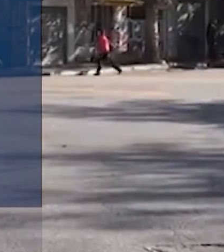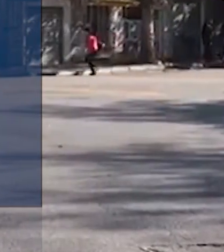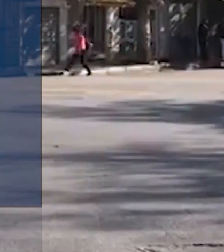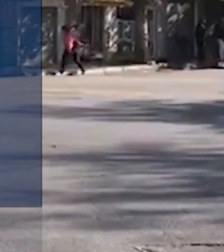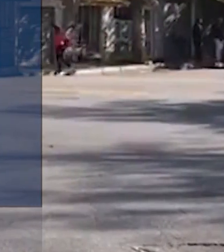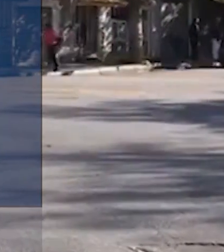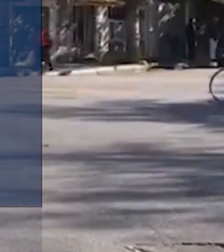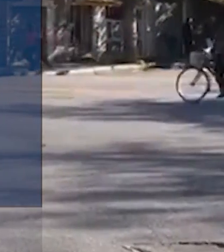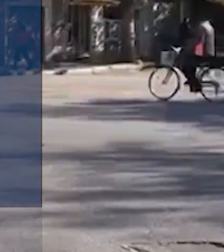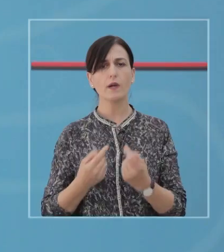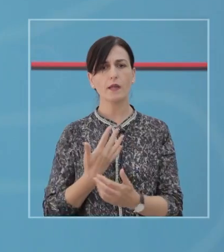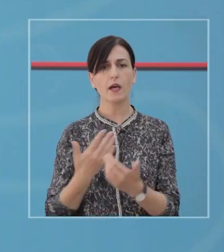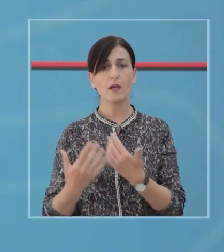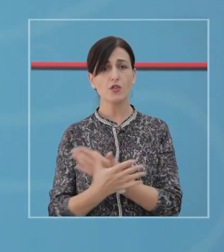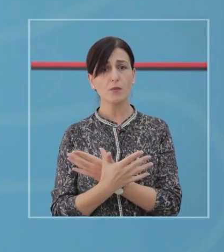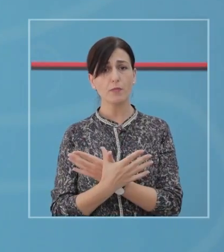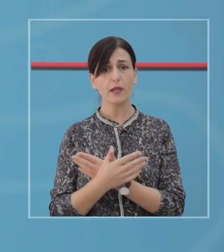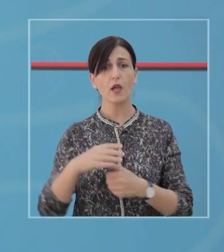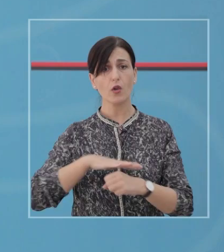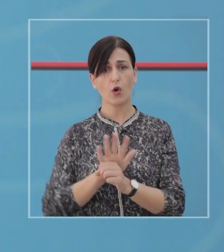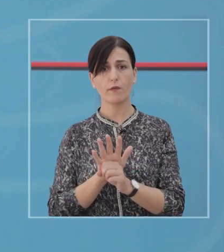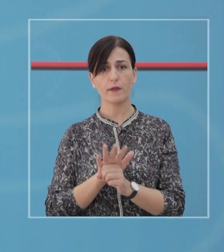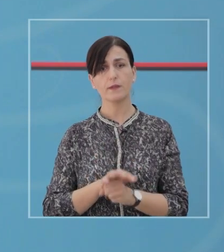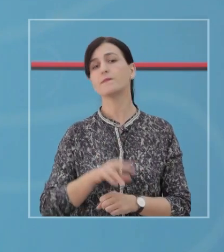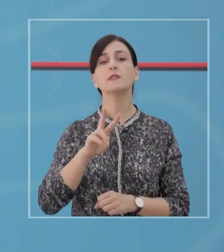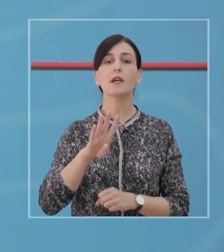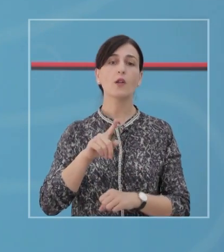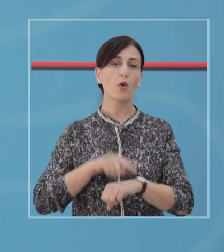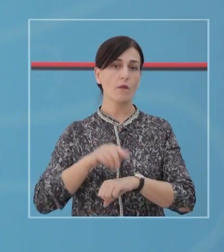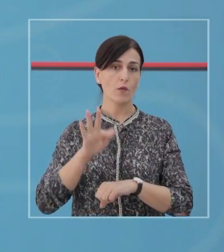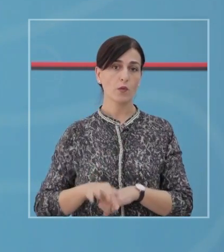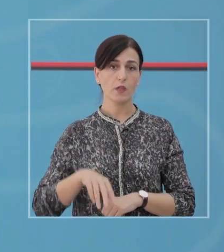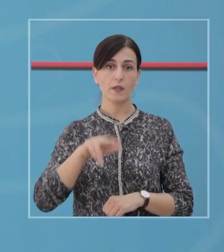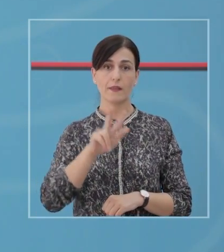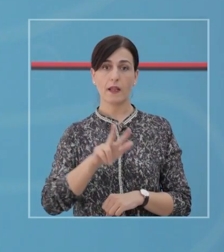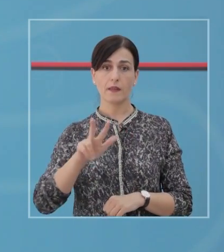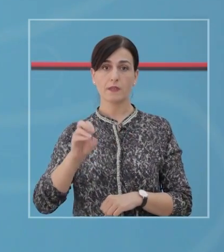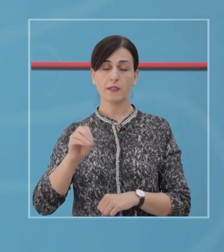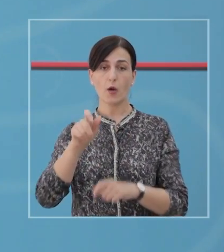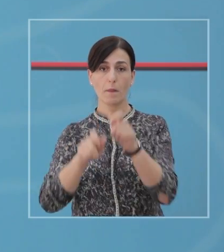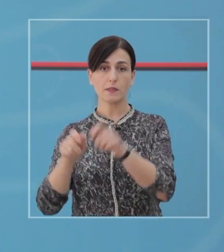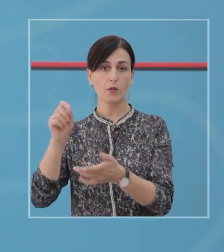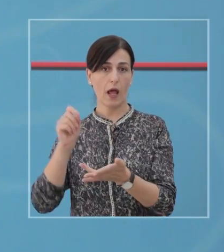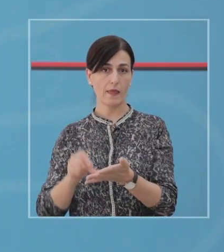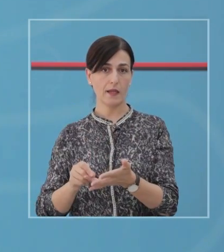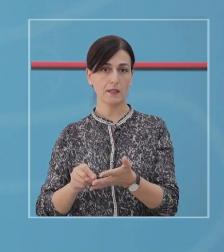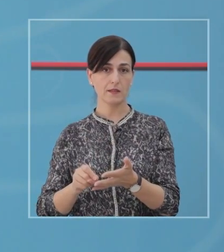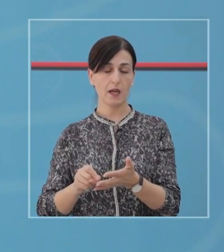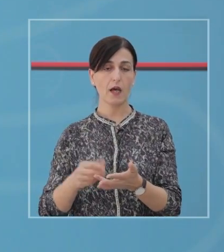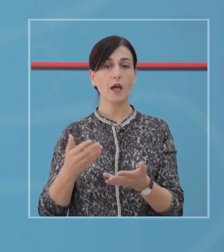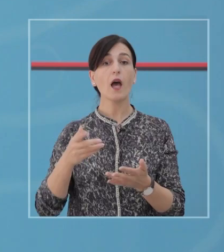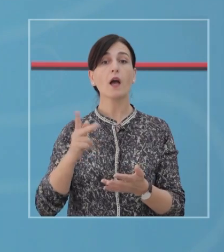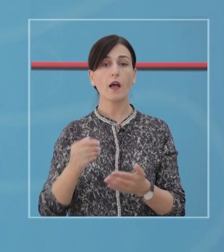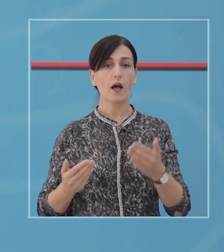Kurbin, Mirdit dhe Sarandë. Në 24 orë të fundit janë kryer 330 testime në nivel kombëtar, prej cilve